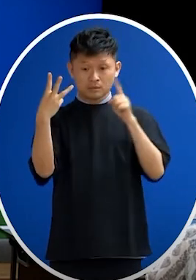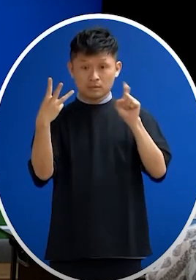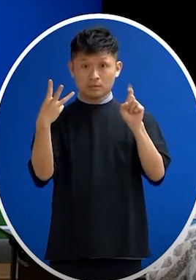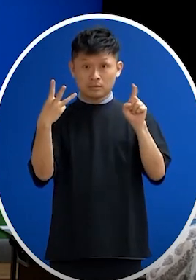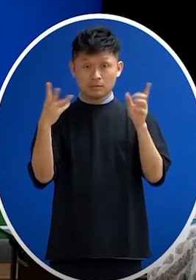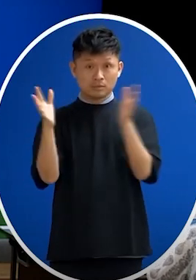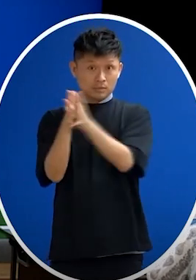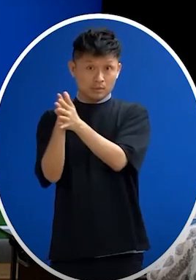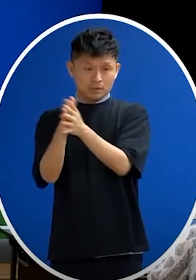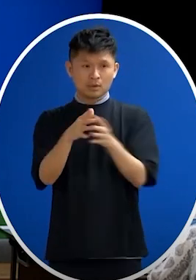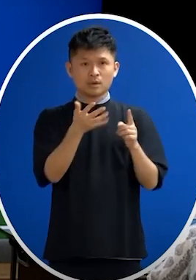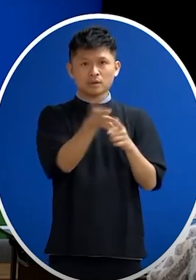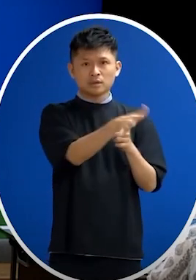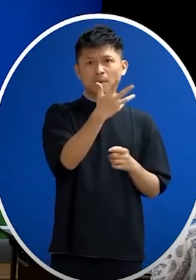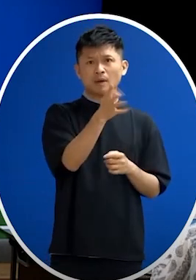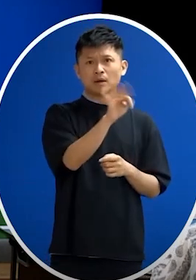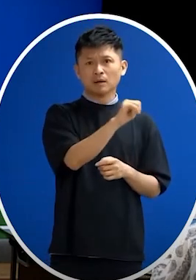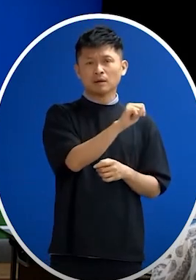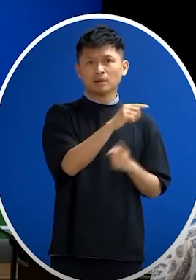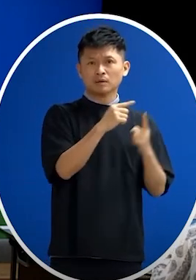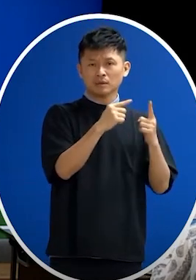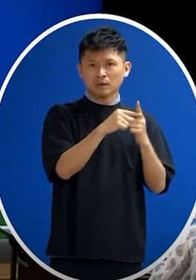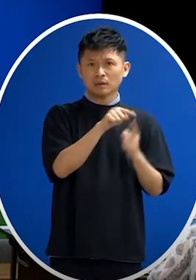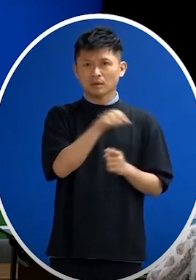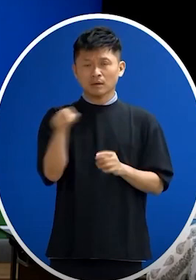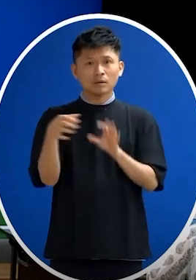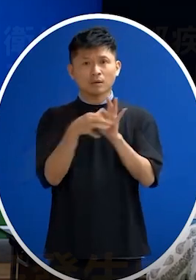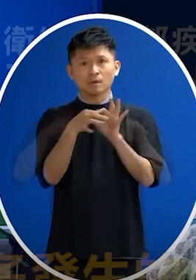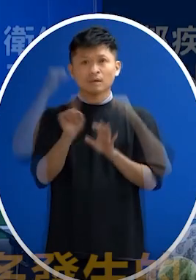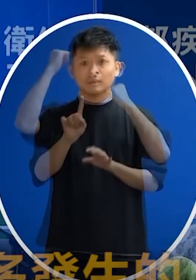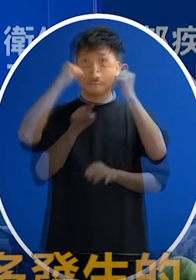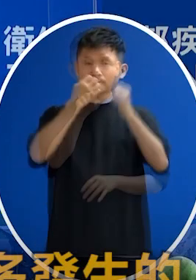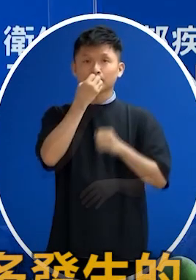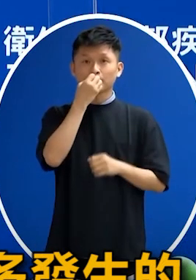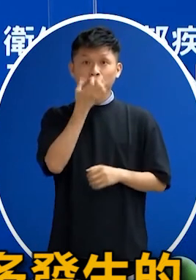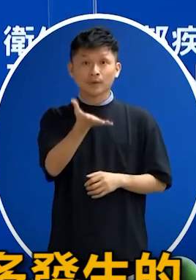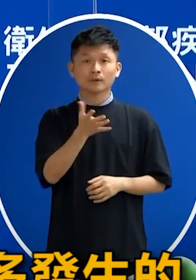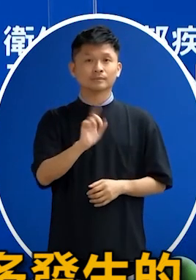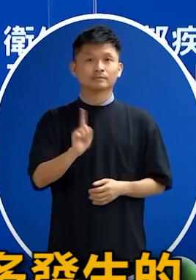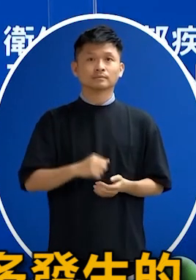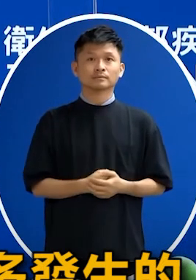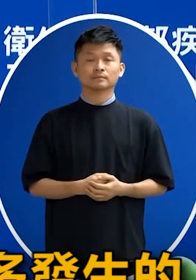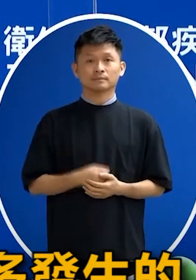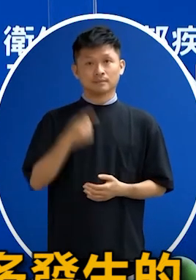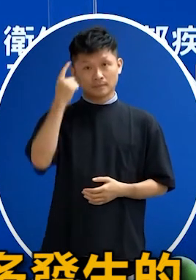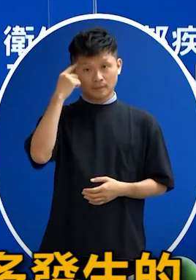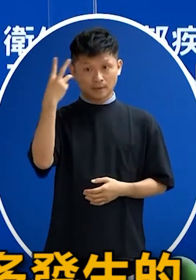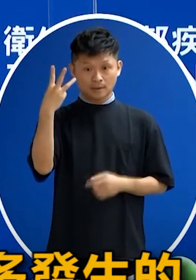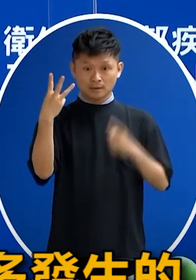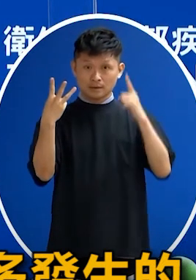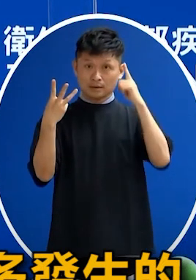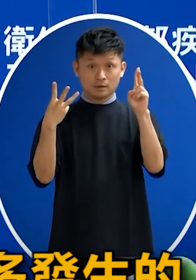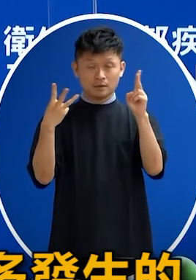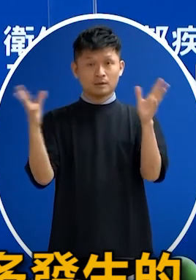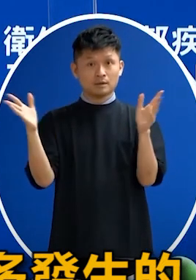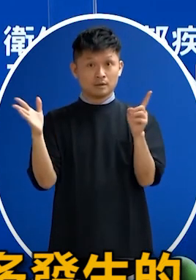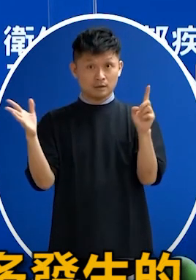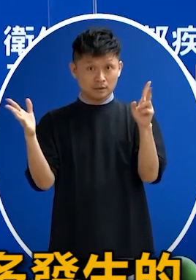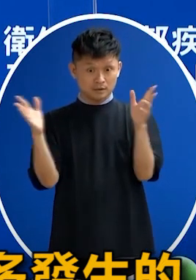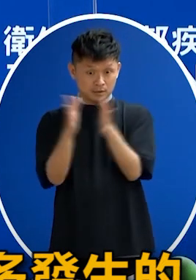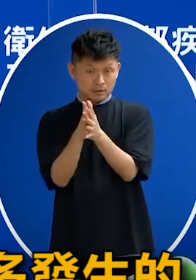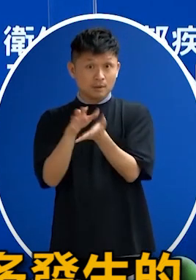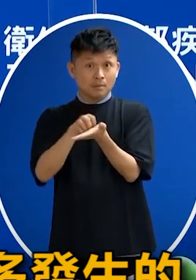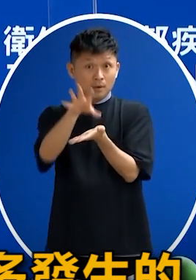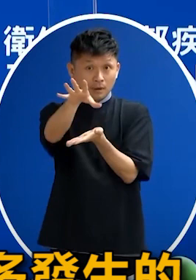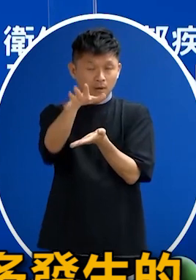跟800条人命有什么关系？请问这样是算是改口谢责吗？ 我们在3+11的报告里面有跟大家